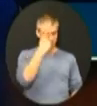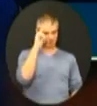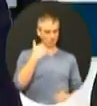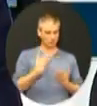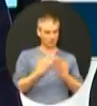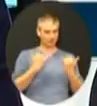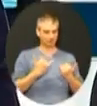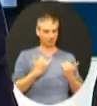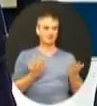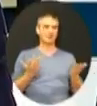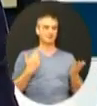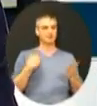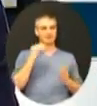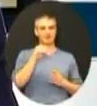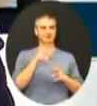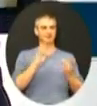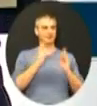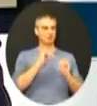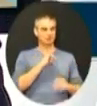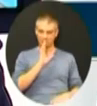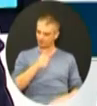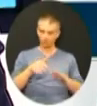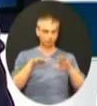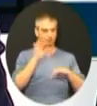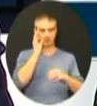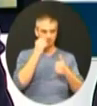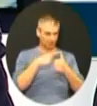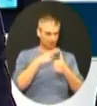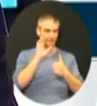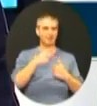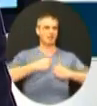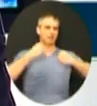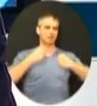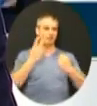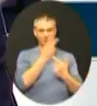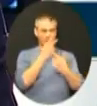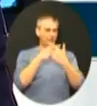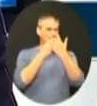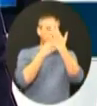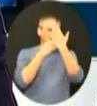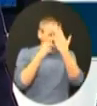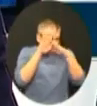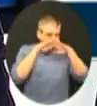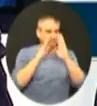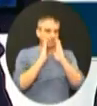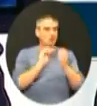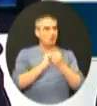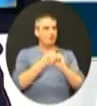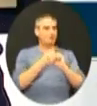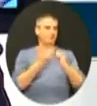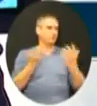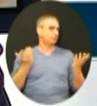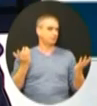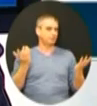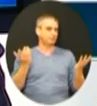שהוא שוץ נוכחי ואז אנחנו נשים אותו בניגוד ענים בימי גם ראש הממשלה ברק וראש הממשלה שרון כן אז מה עדיף להיות משרד אמון או להיות